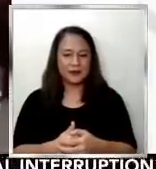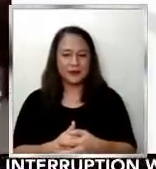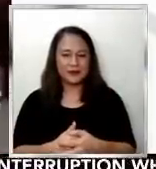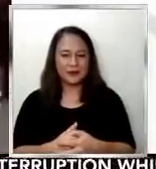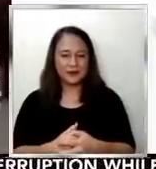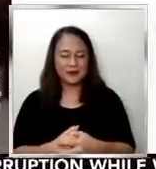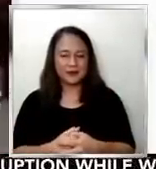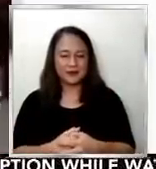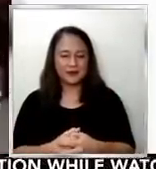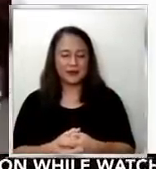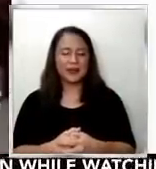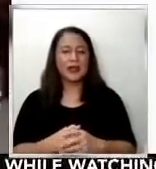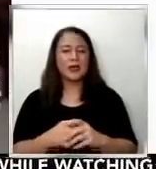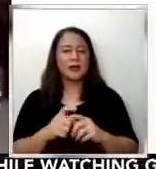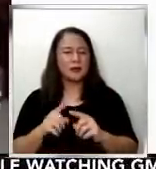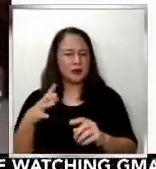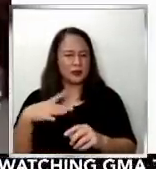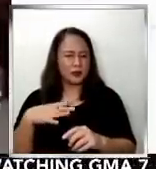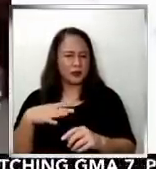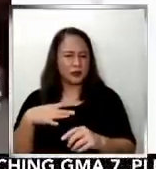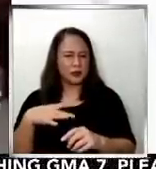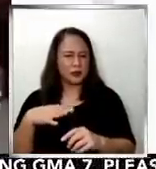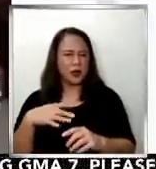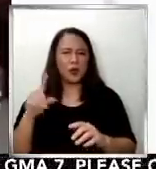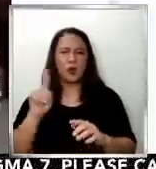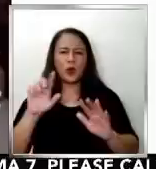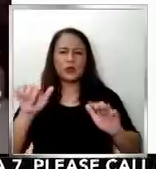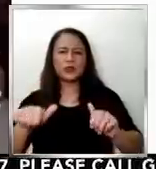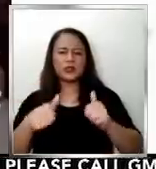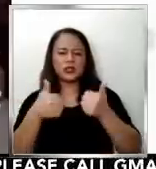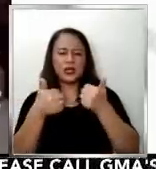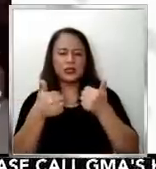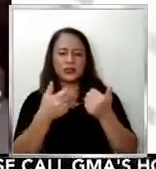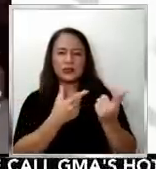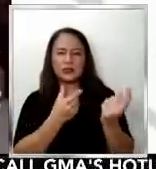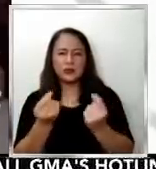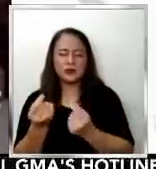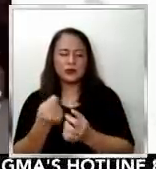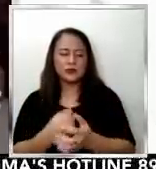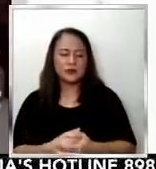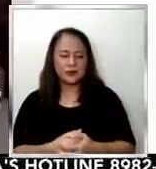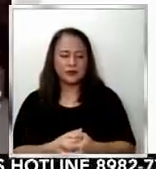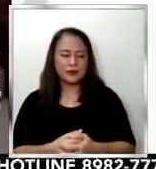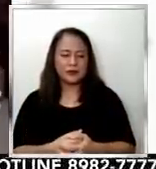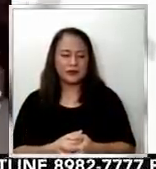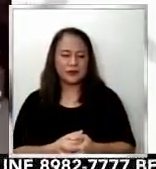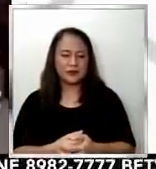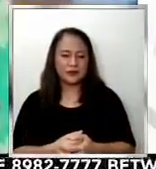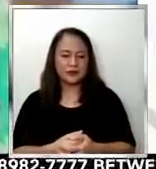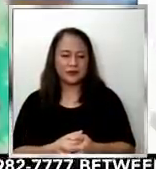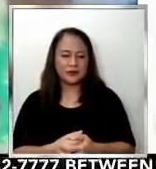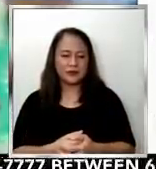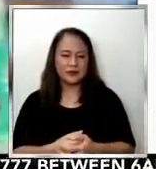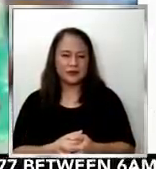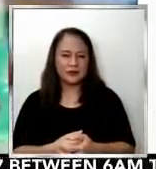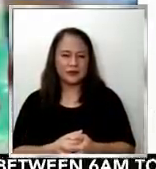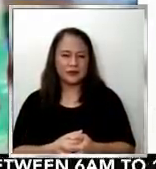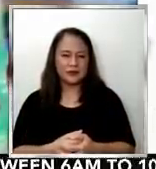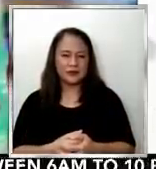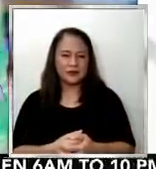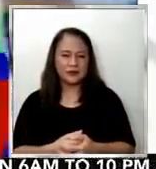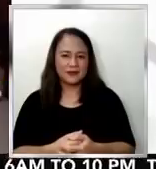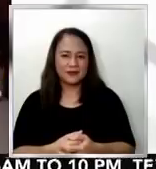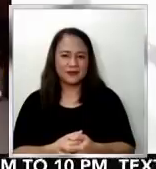Pero sandali. Anong challenge kaya ang ginawa ng mga ito? Caught in the bad romance.